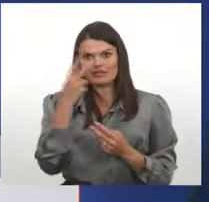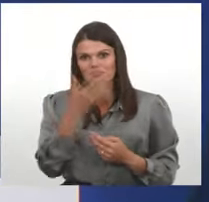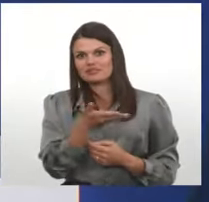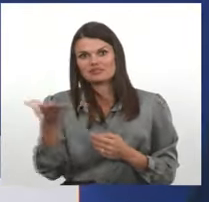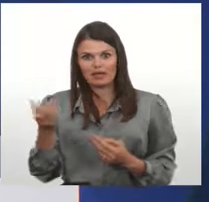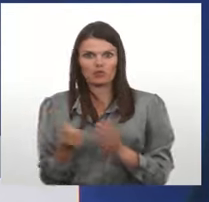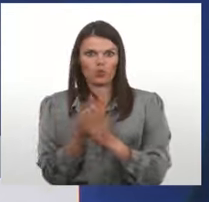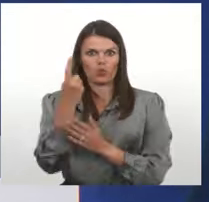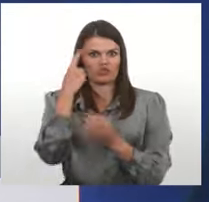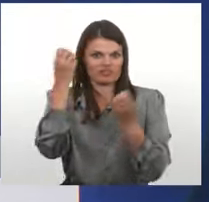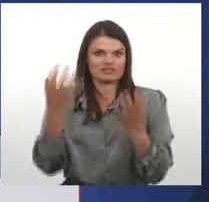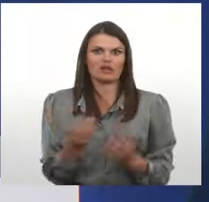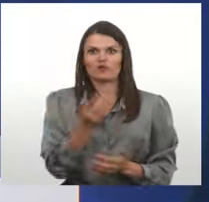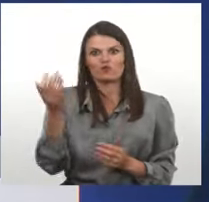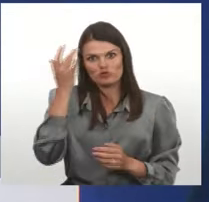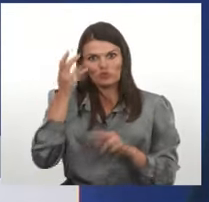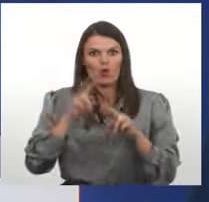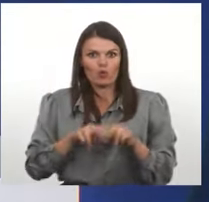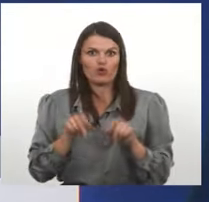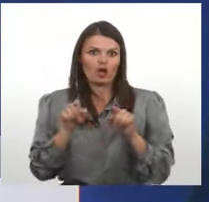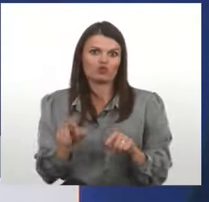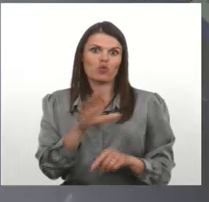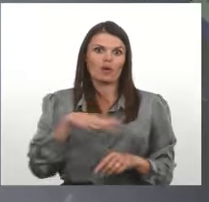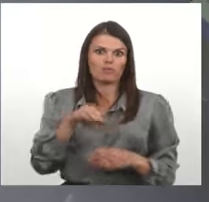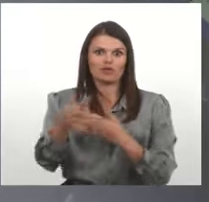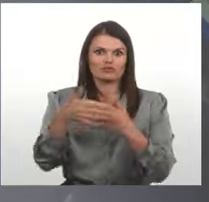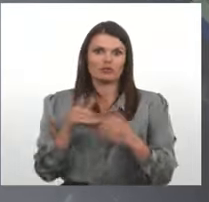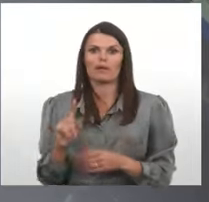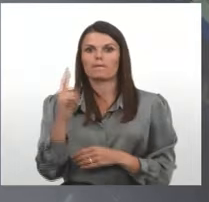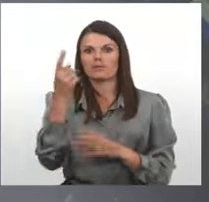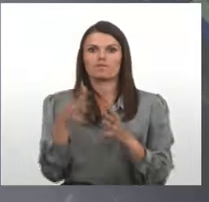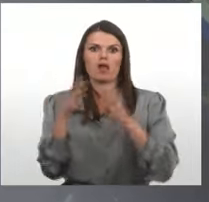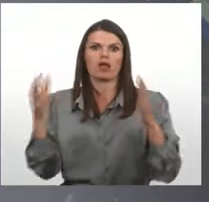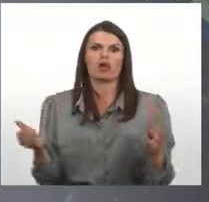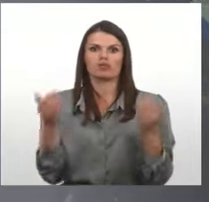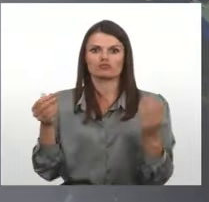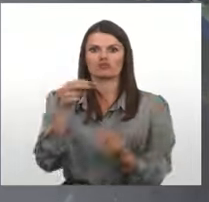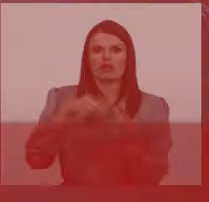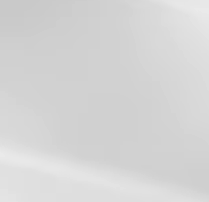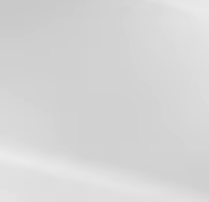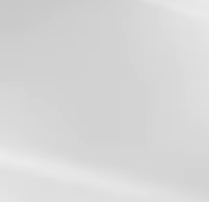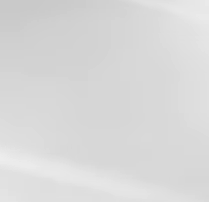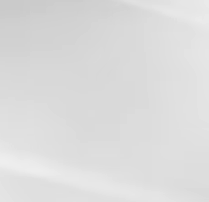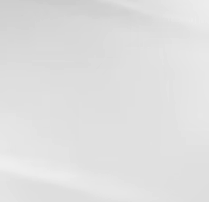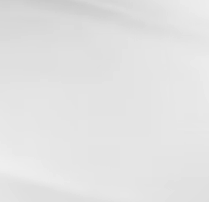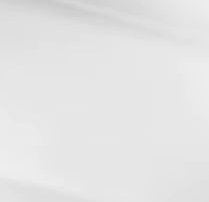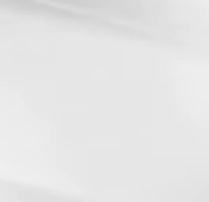jautājumos kļūs skaidrāks jūsu pozīcijas. Un ar to arī mēs esam nonākuši pie pirmā lielā šodien apspriežamā temata –